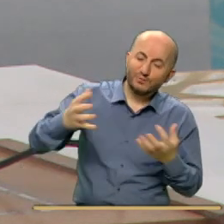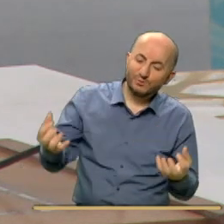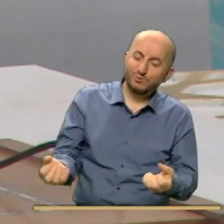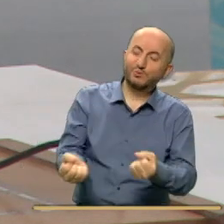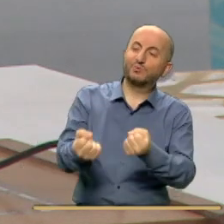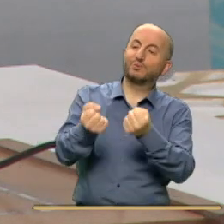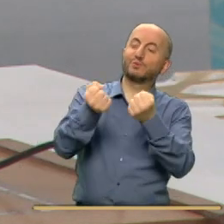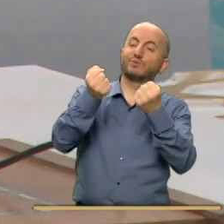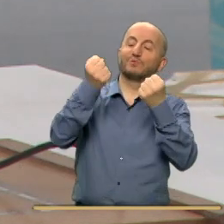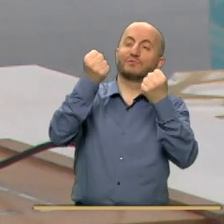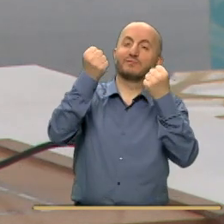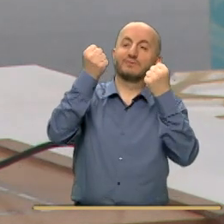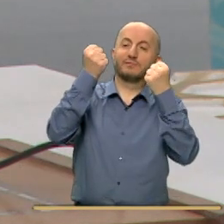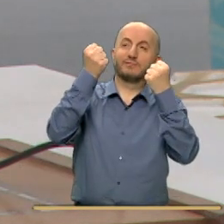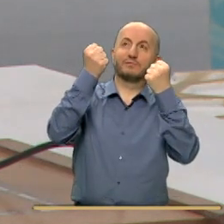kurtuluşunun